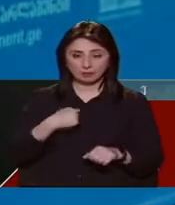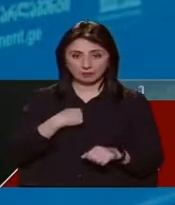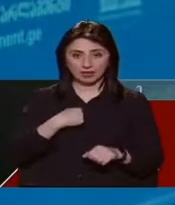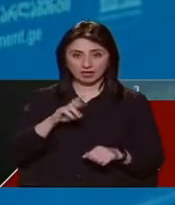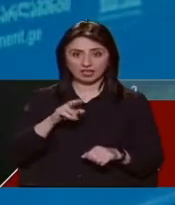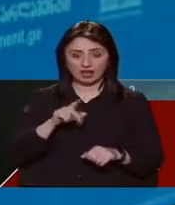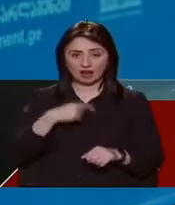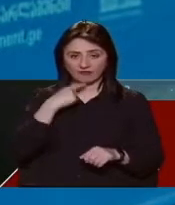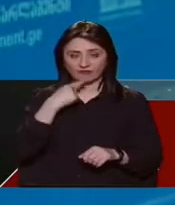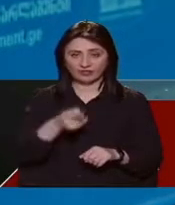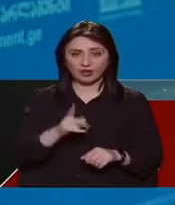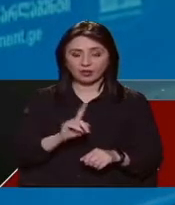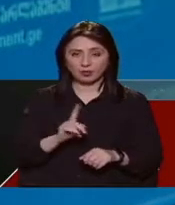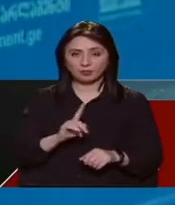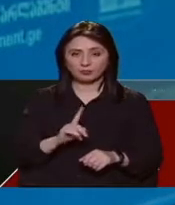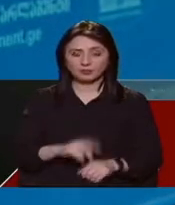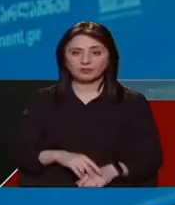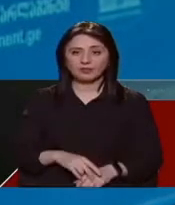ცალსახად თქვა არის ის, რომ